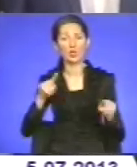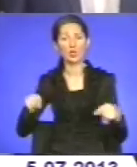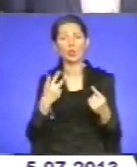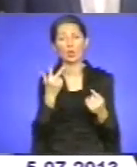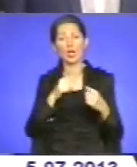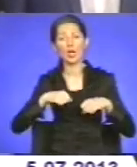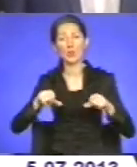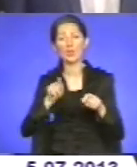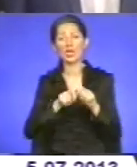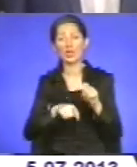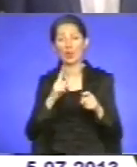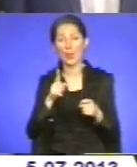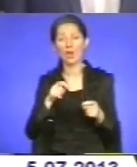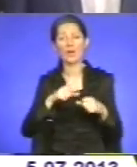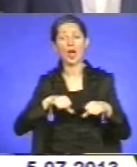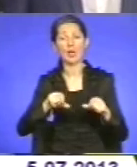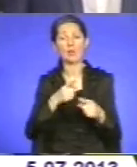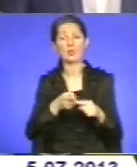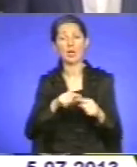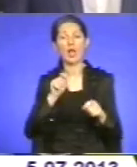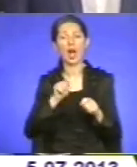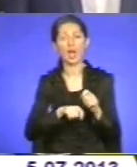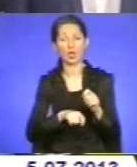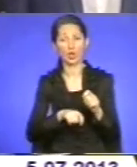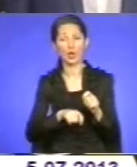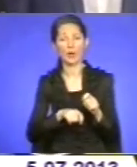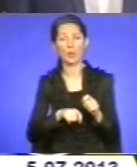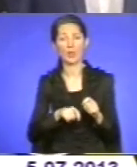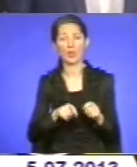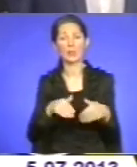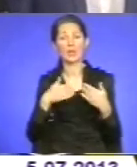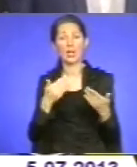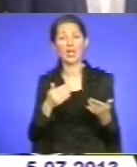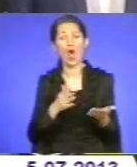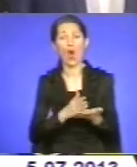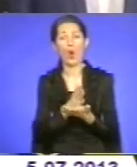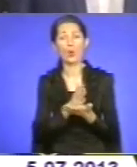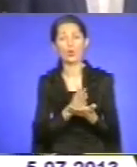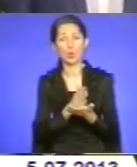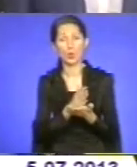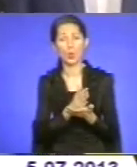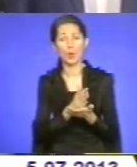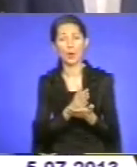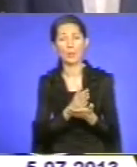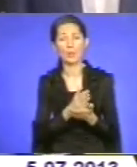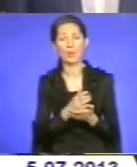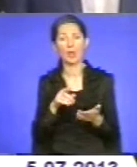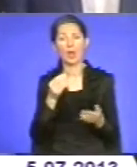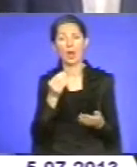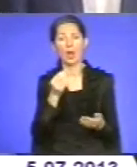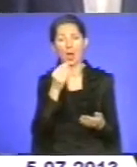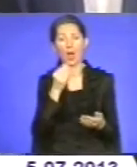контролю. Перша комісія – це контроль по предоставленню услуг питання дітей-чорнобильців.